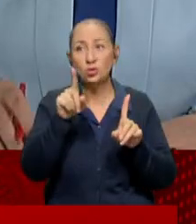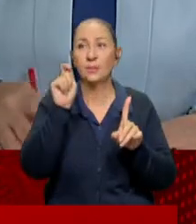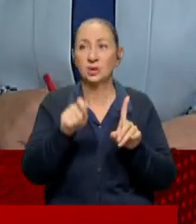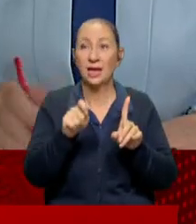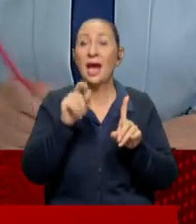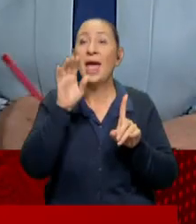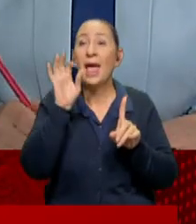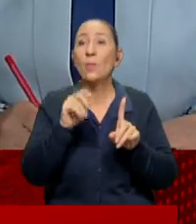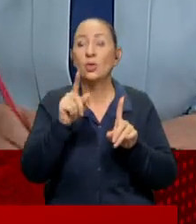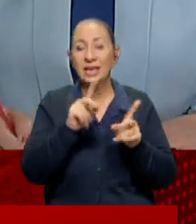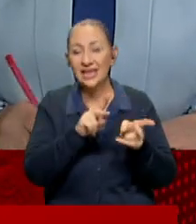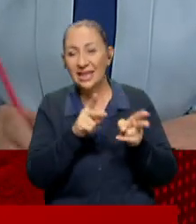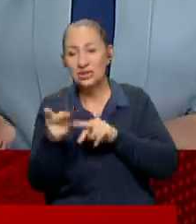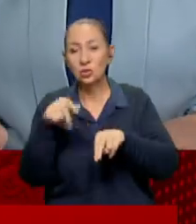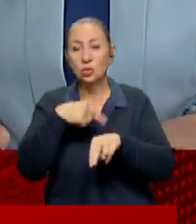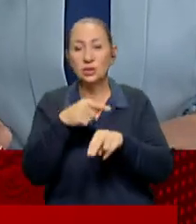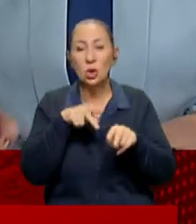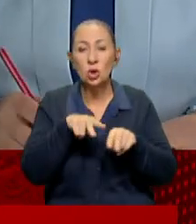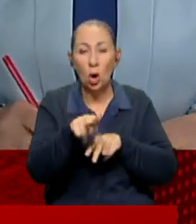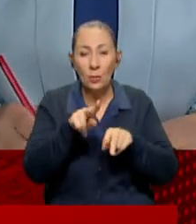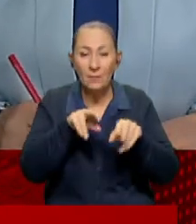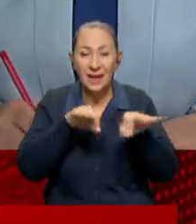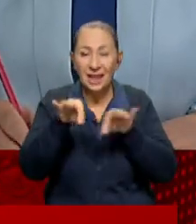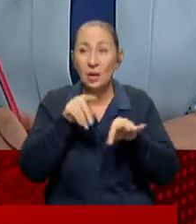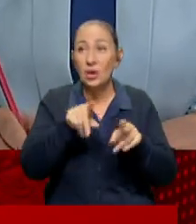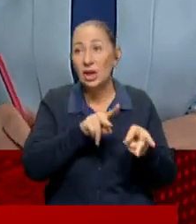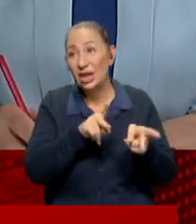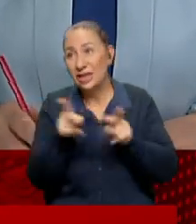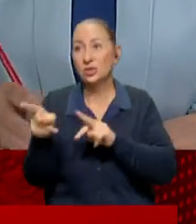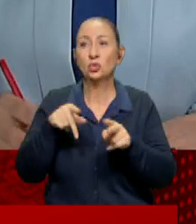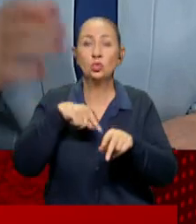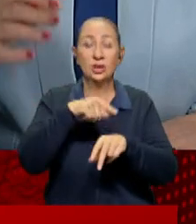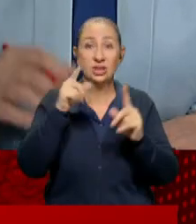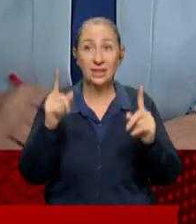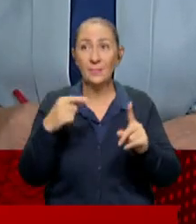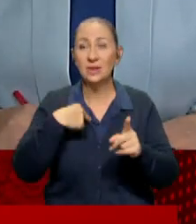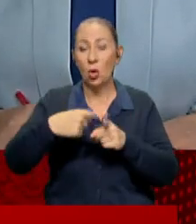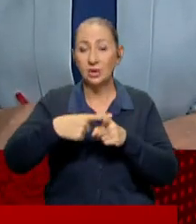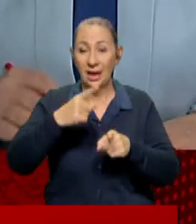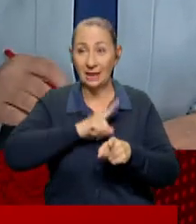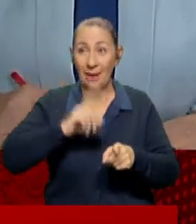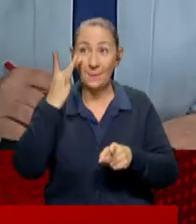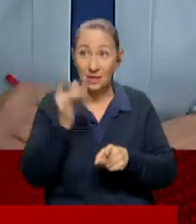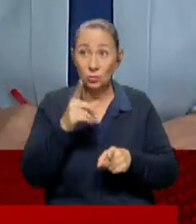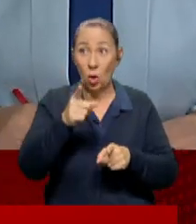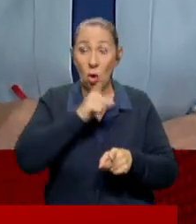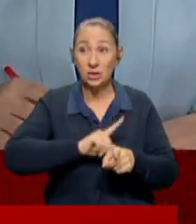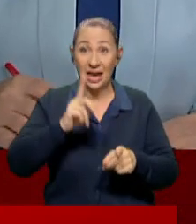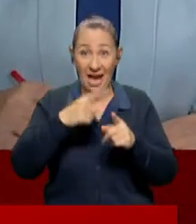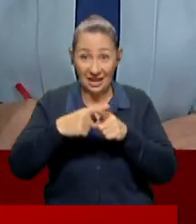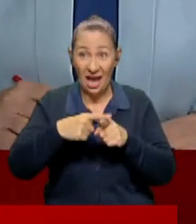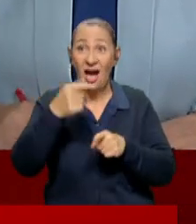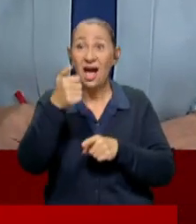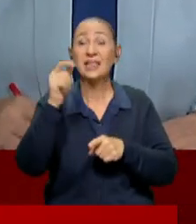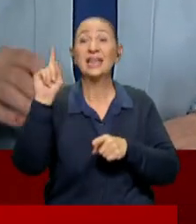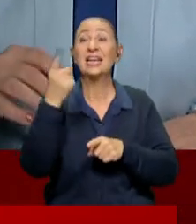yapacaklar. Şimdi hep bu geçiş sürecinin yol haritası diyoruz ya, bu geçiş sürecinde biz bir ortak aday belirleyeceğiz. Bu ortak aday